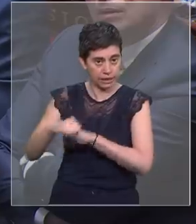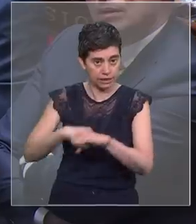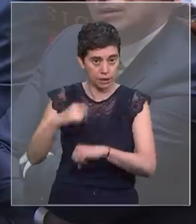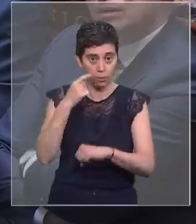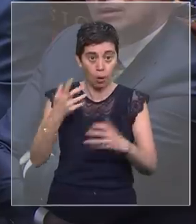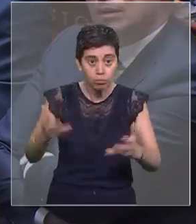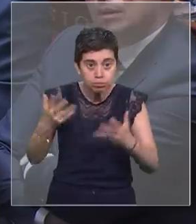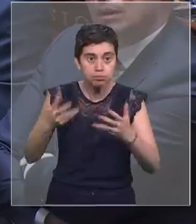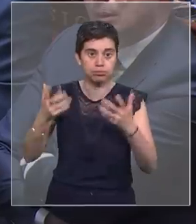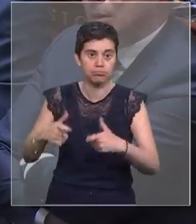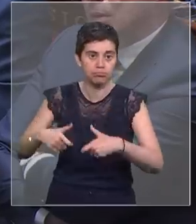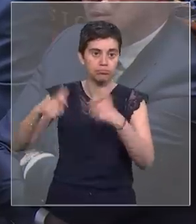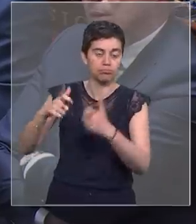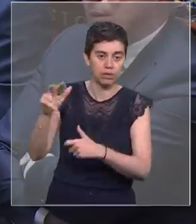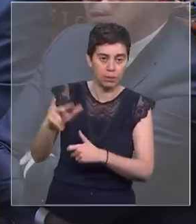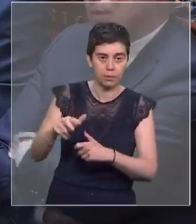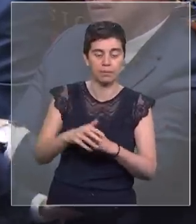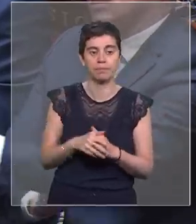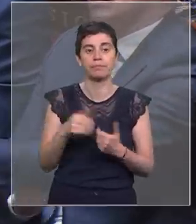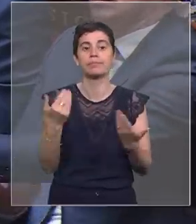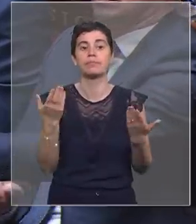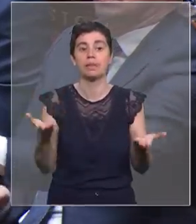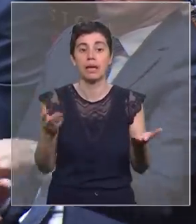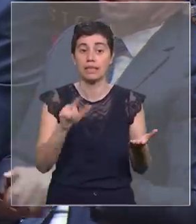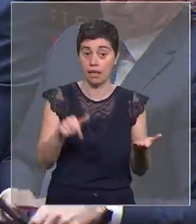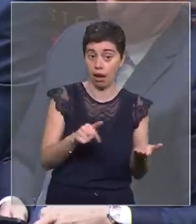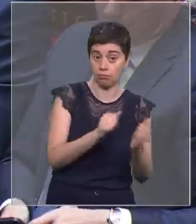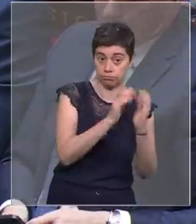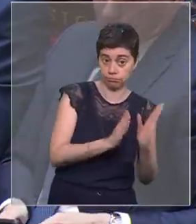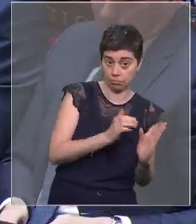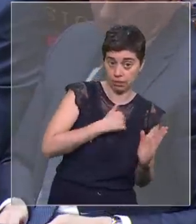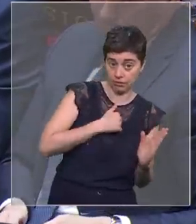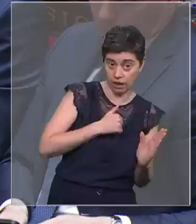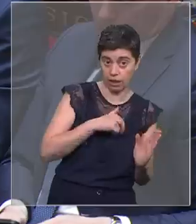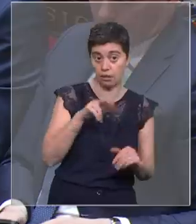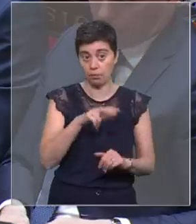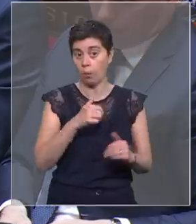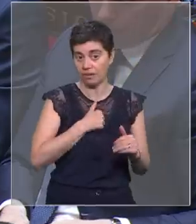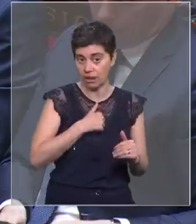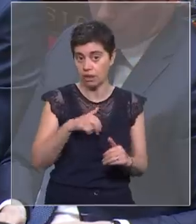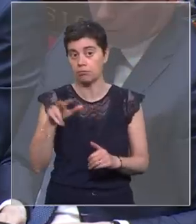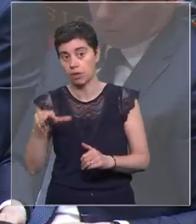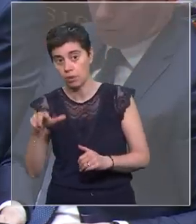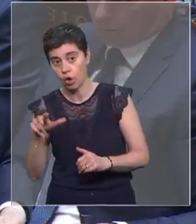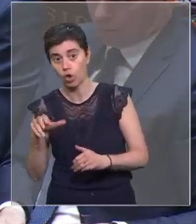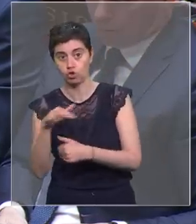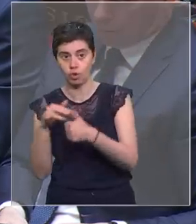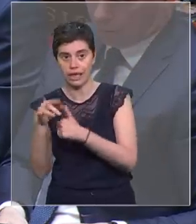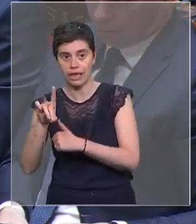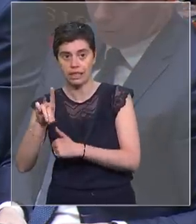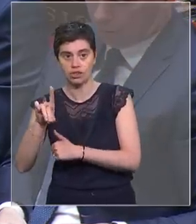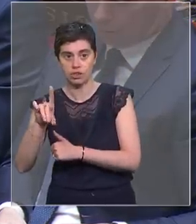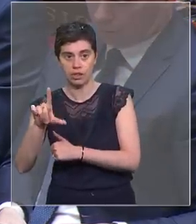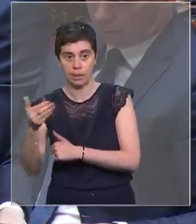savons, la promotion immobilière produit tout à la fois de l'habitat privé et de l'habitat social. Nous faisons un pari, celui du logement intermédiaire,